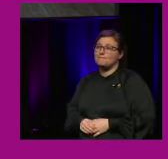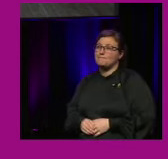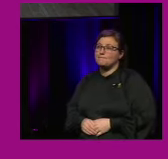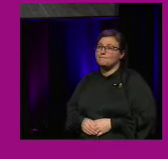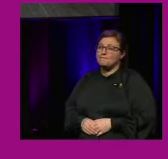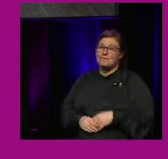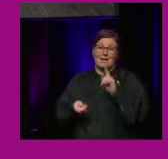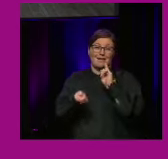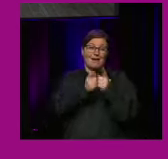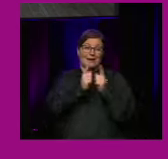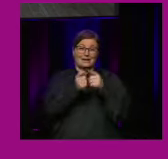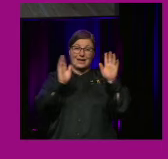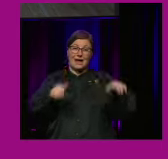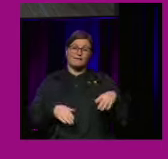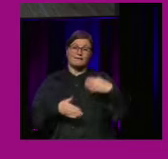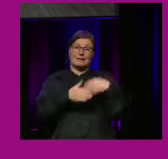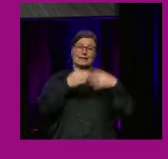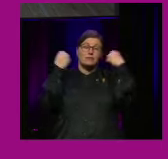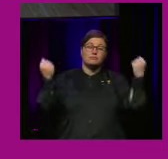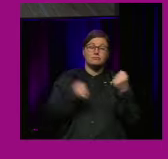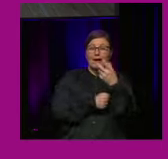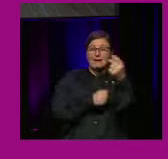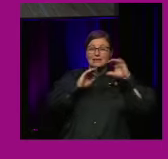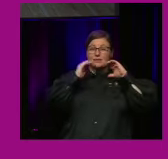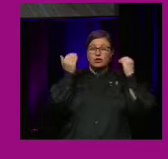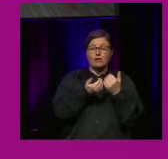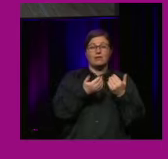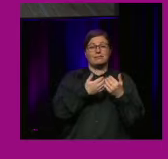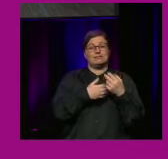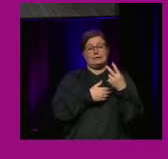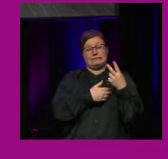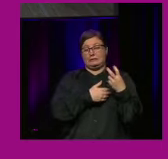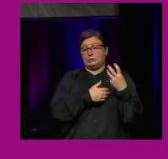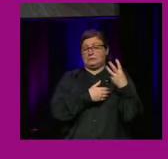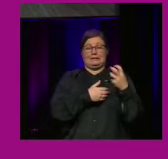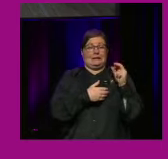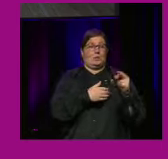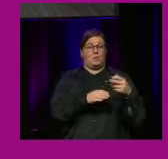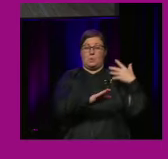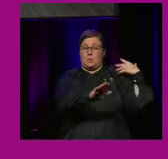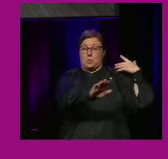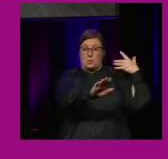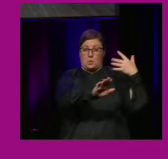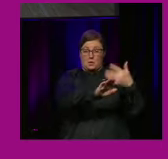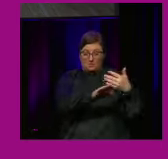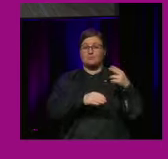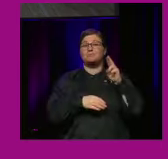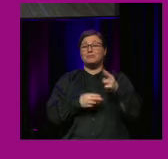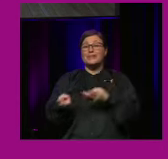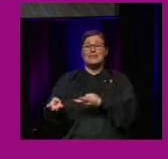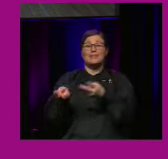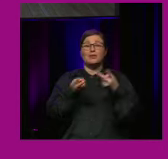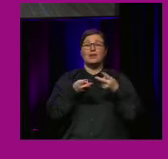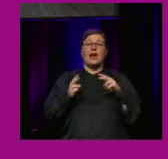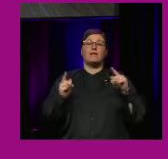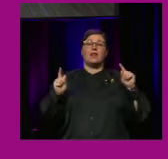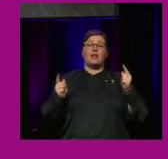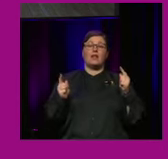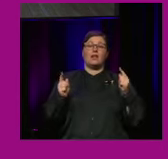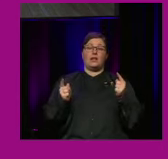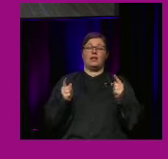Som ni kanske har hört på andra seminarier så har ju under flera decennier nu demokratin varit på reträtt, så att